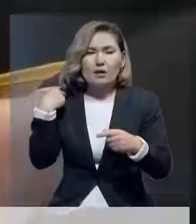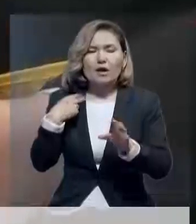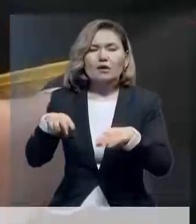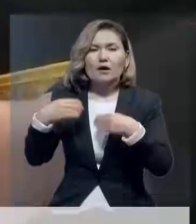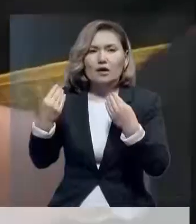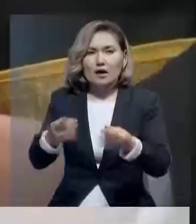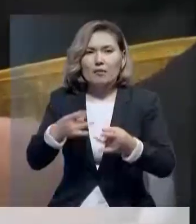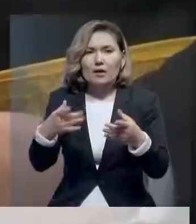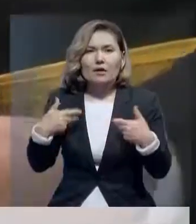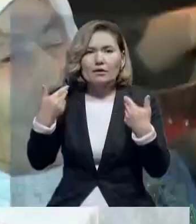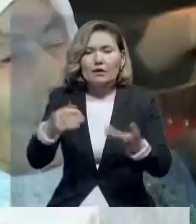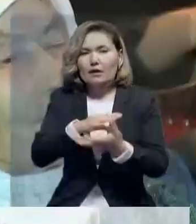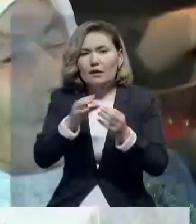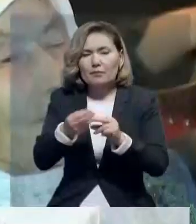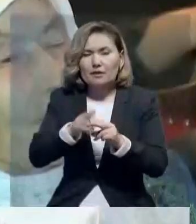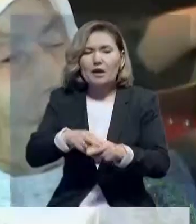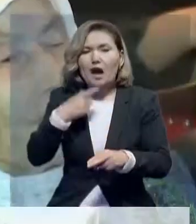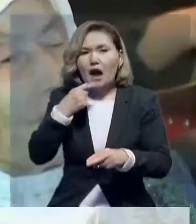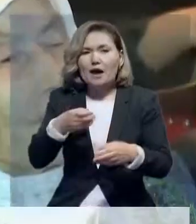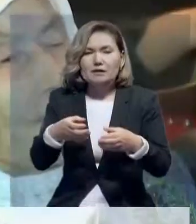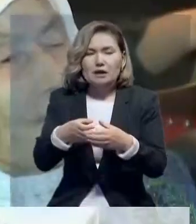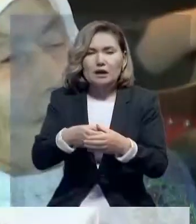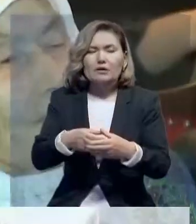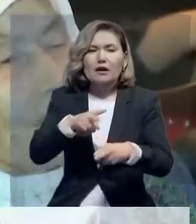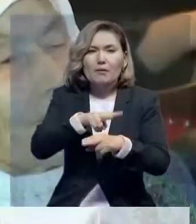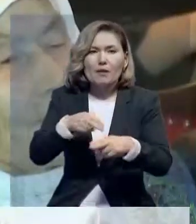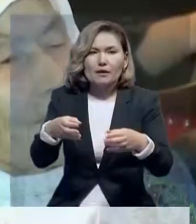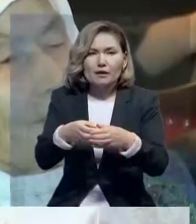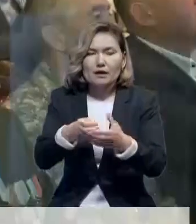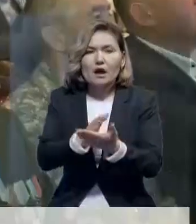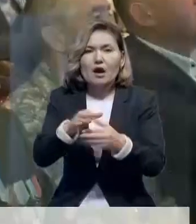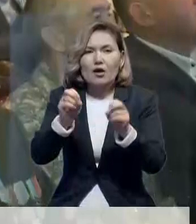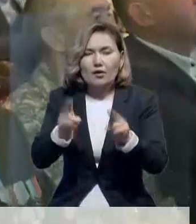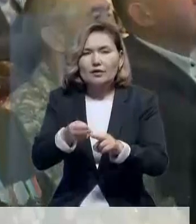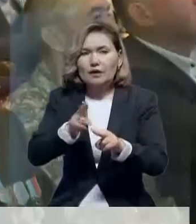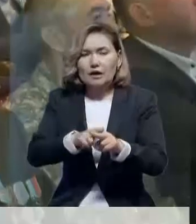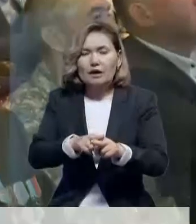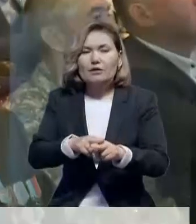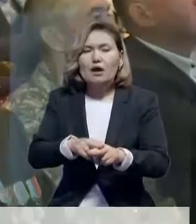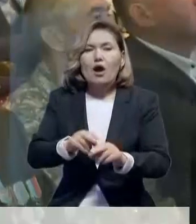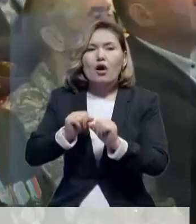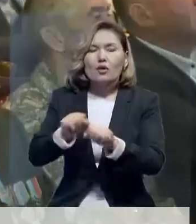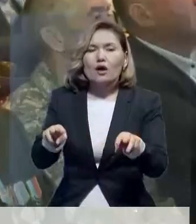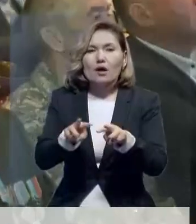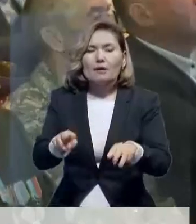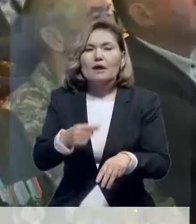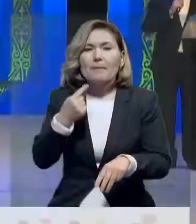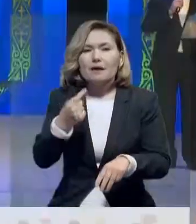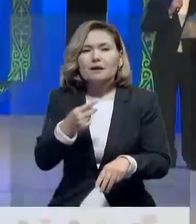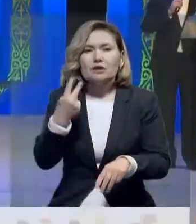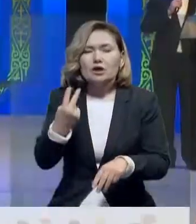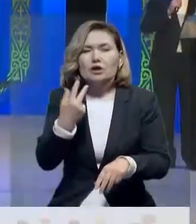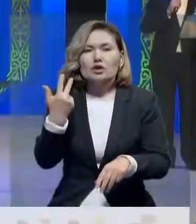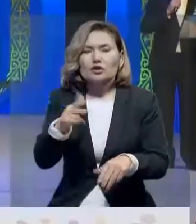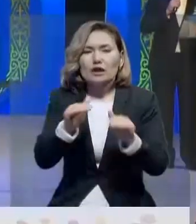атап өтті. Шара барысында бірқатар әскери және құқық қорғау органдарының қызметкерлеріне қорғаныс министрінің бірінші, үшінші дәрежелі